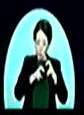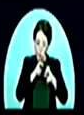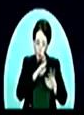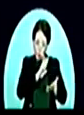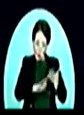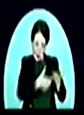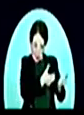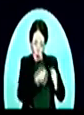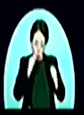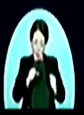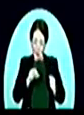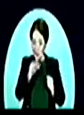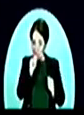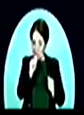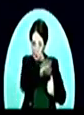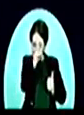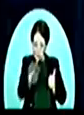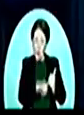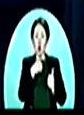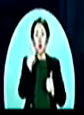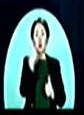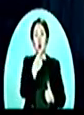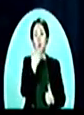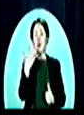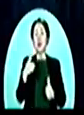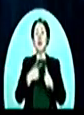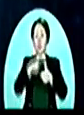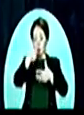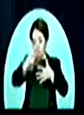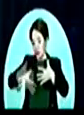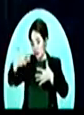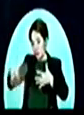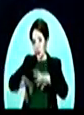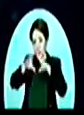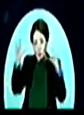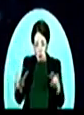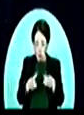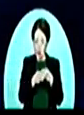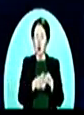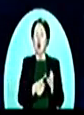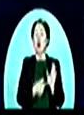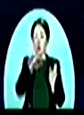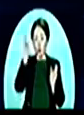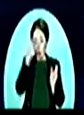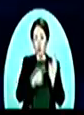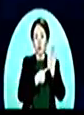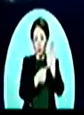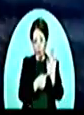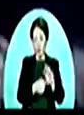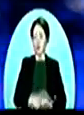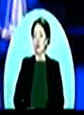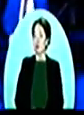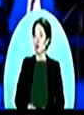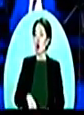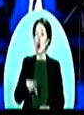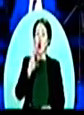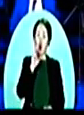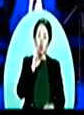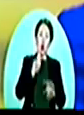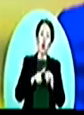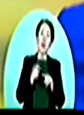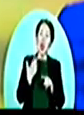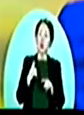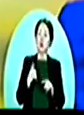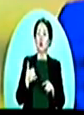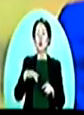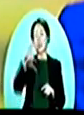чанар стандартын шаардлага хангасан 155 нэр төрлийн барааны жагсаалтыг тус тус тодорхойлсон. Үнс хөдөө аж ахуйн